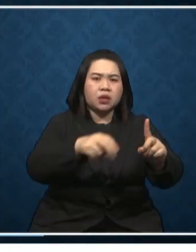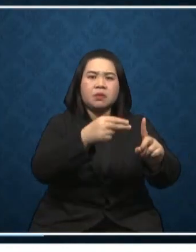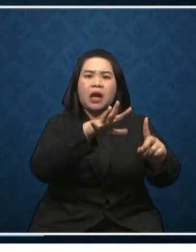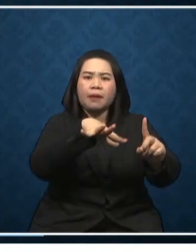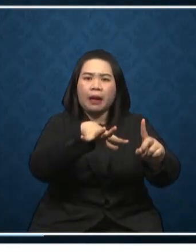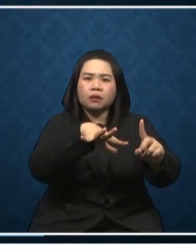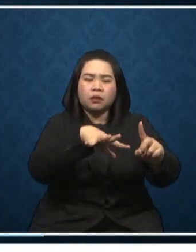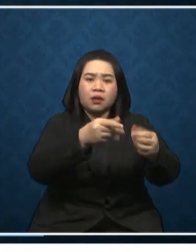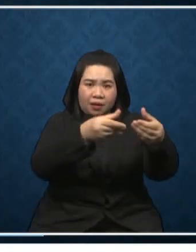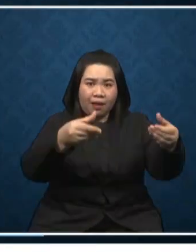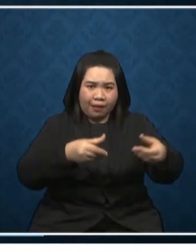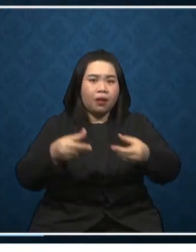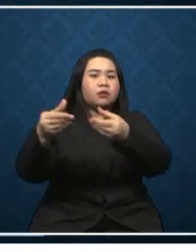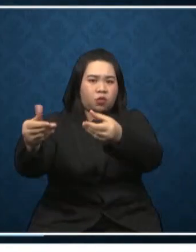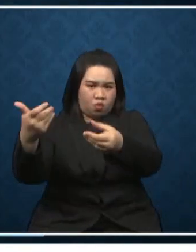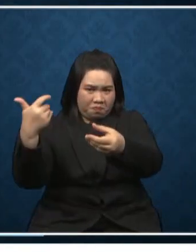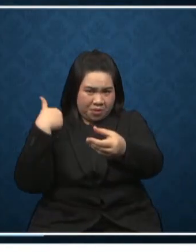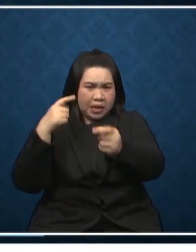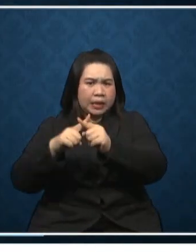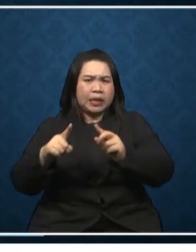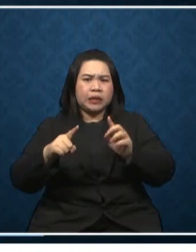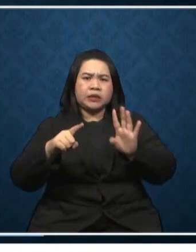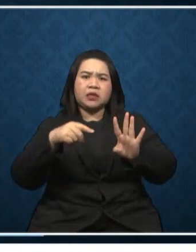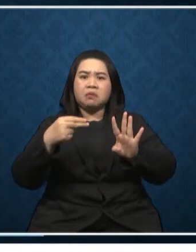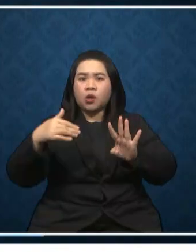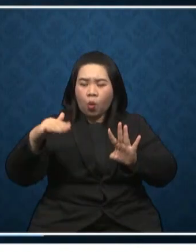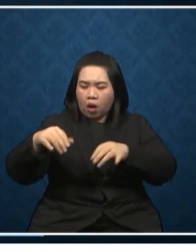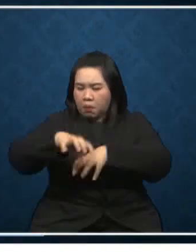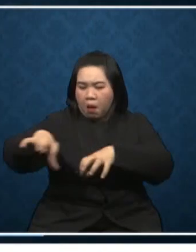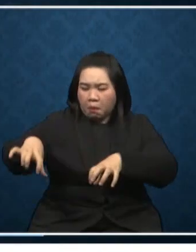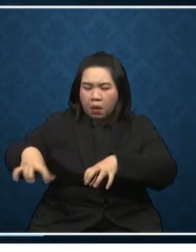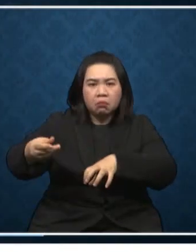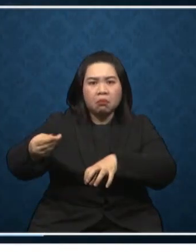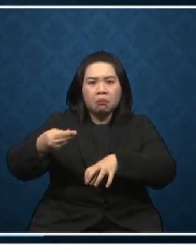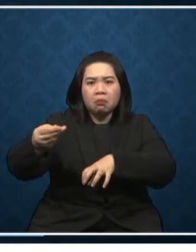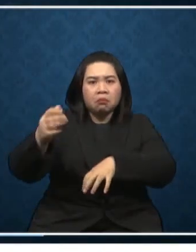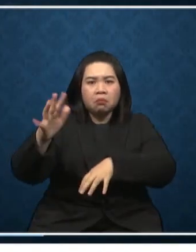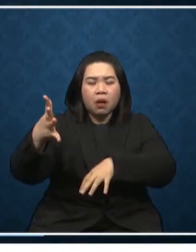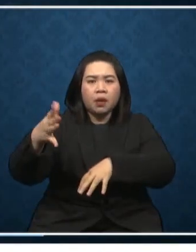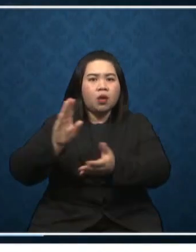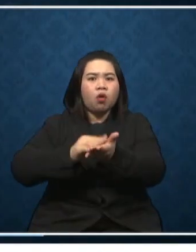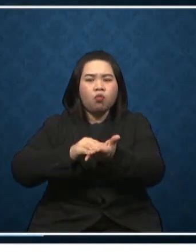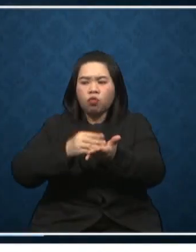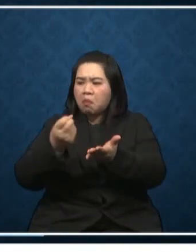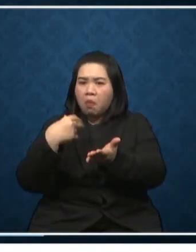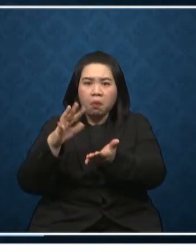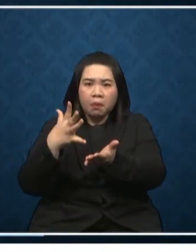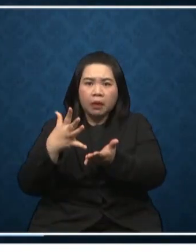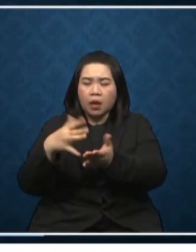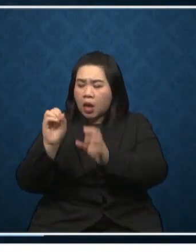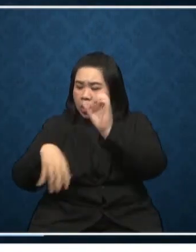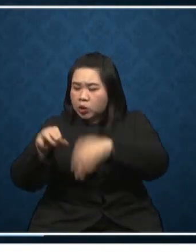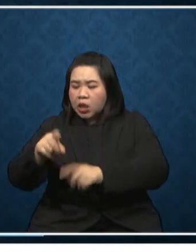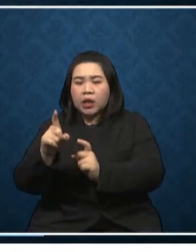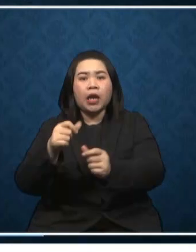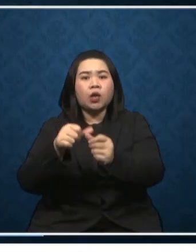ออกประมาณ 40,000าย40,000 กลายนั้นไม่เดำเนิการถาม. มถา FPาก แล้ไปไหนบอกได้ไหมอั